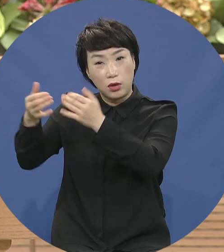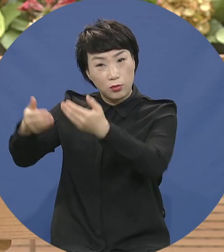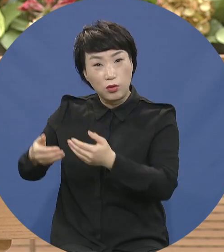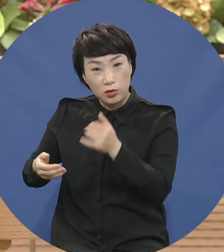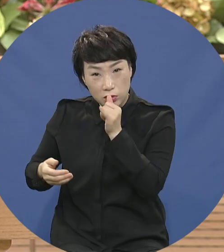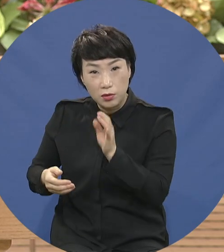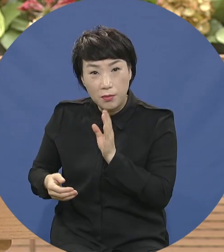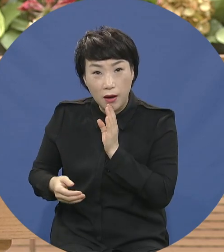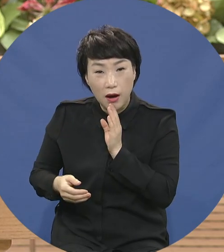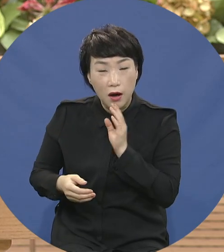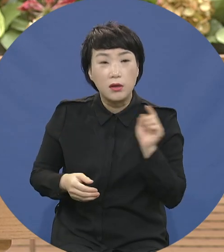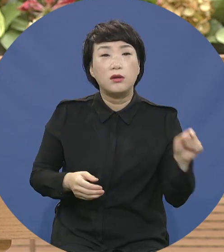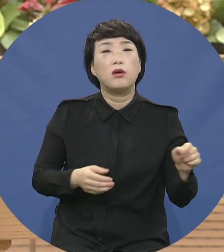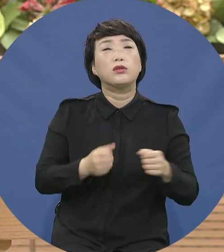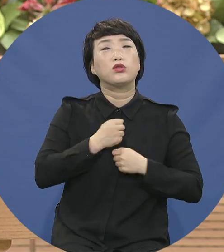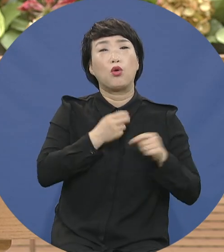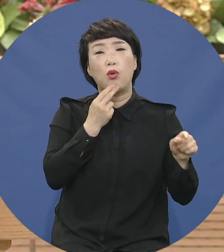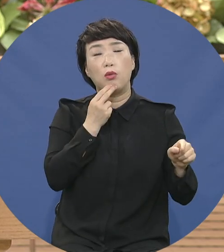했으니,